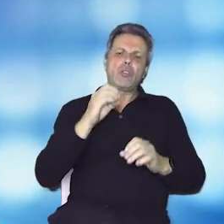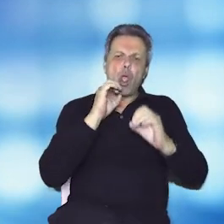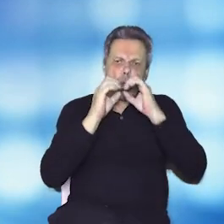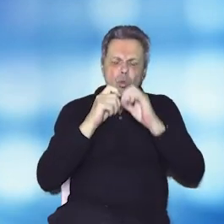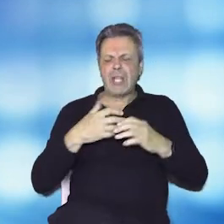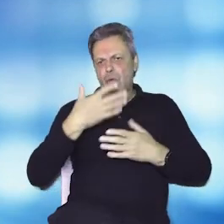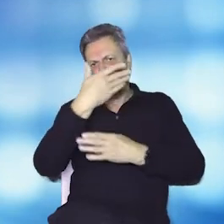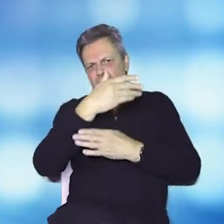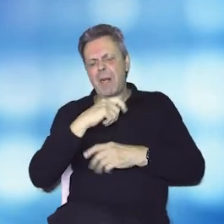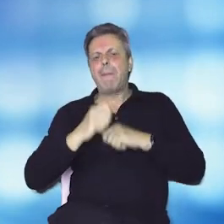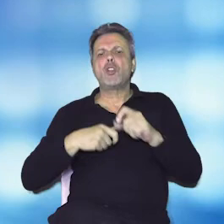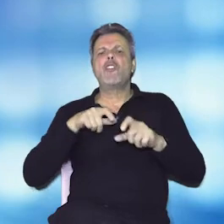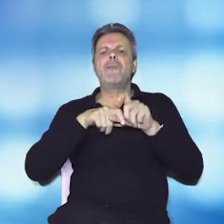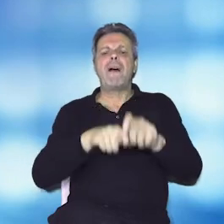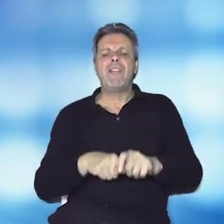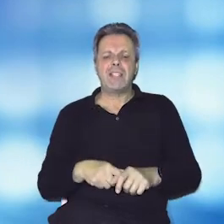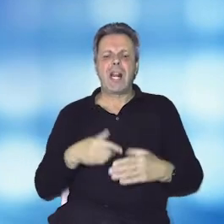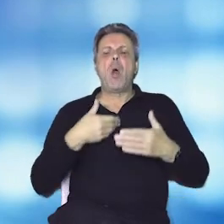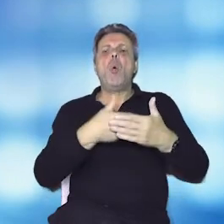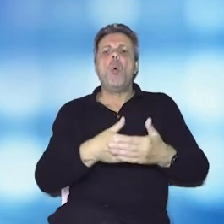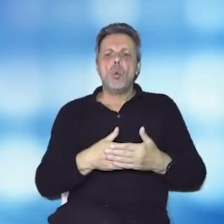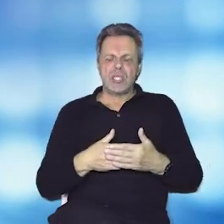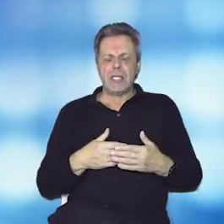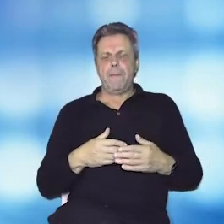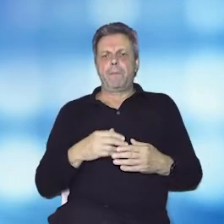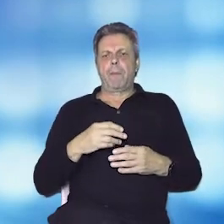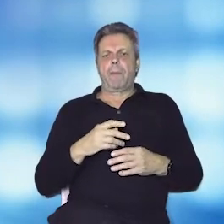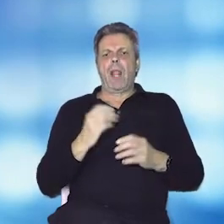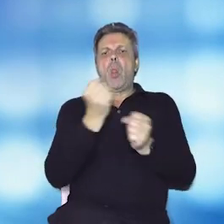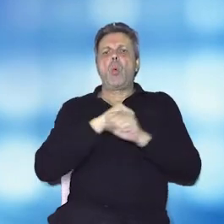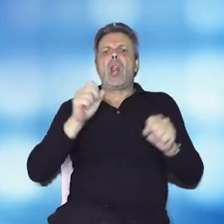firmi na poslovima vezano uz nuklearnu elektranu Krško.